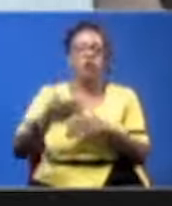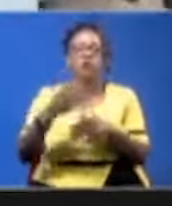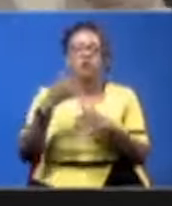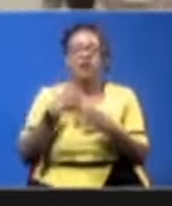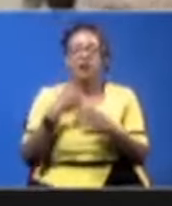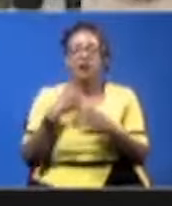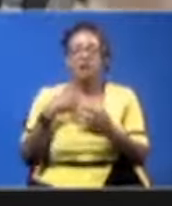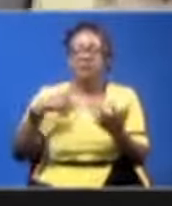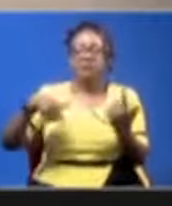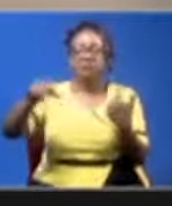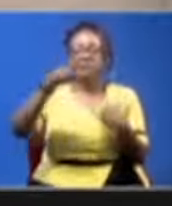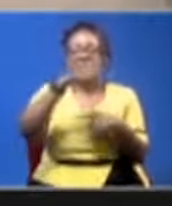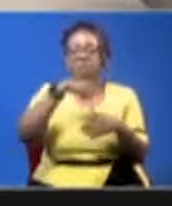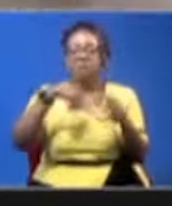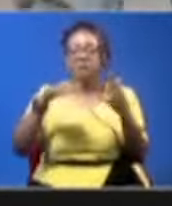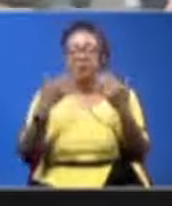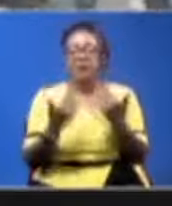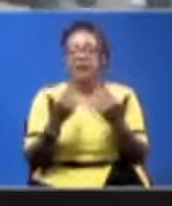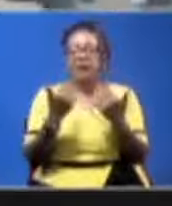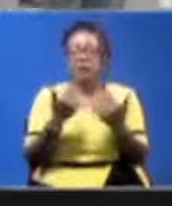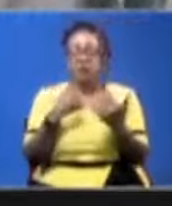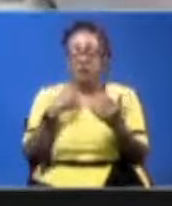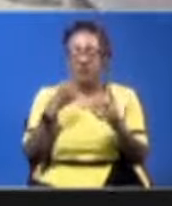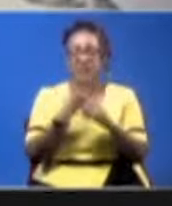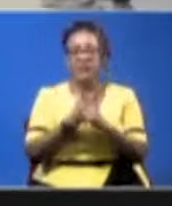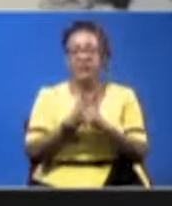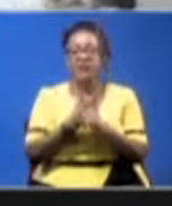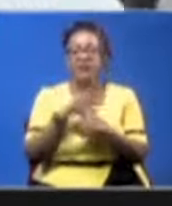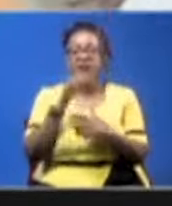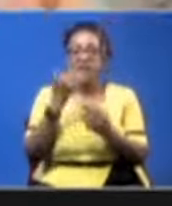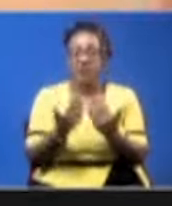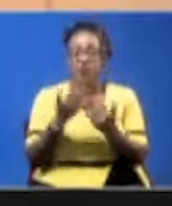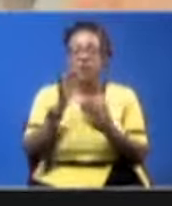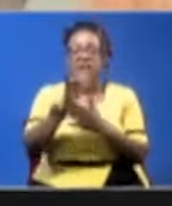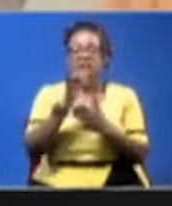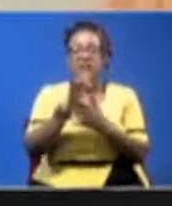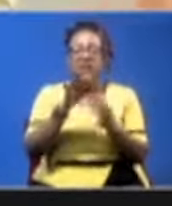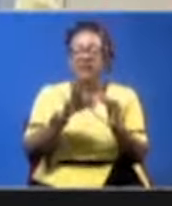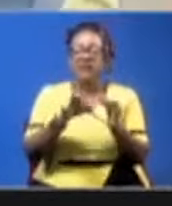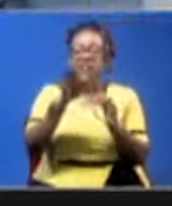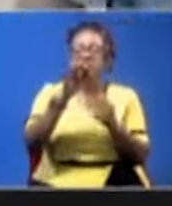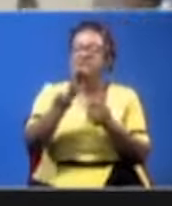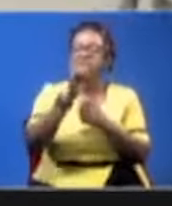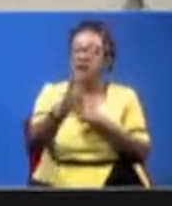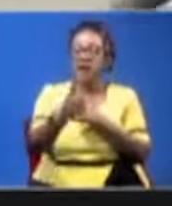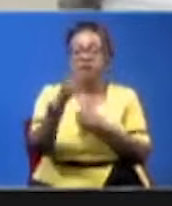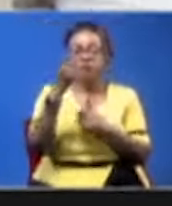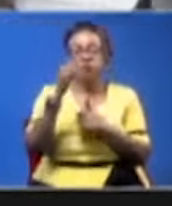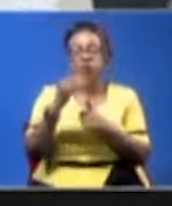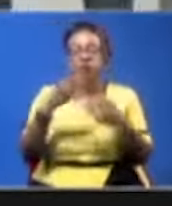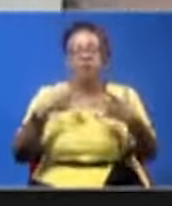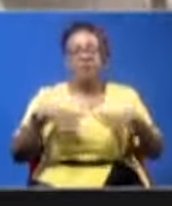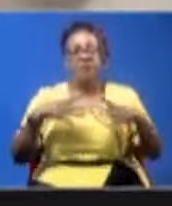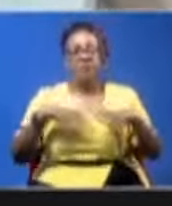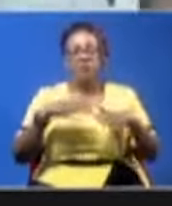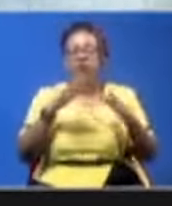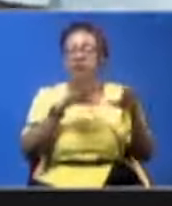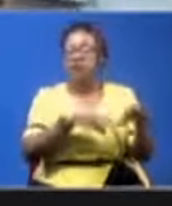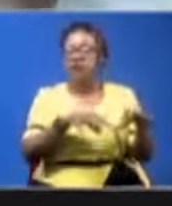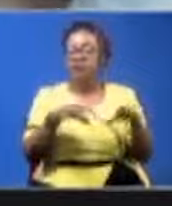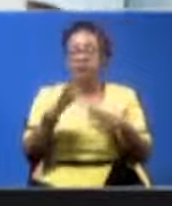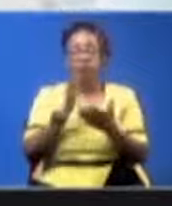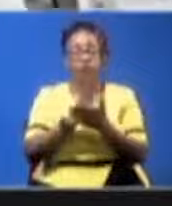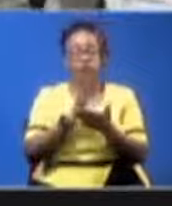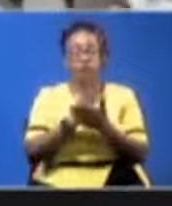light, sasa hivi watu wanazunguka King Fahad. Na hiyo King Fahad ni sehemu distance ndefu. Kwa hivyo watu wanaumia sana kwa hiyo